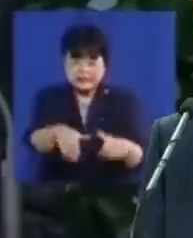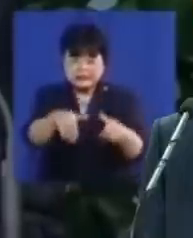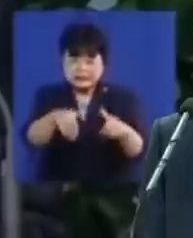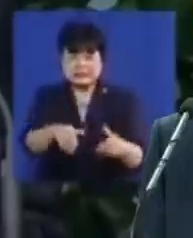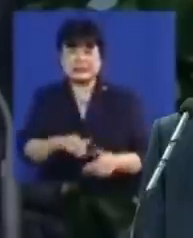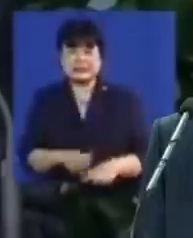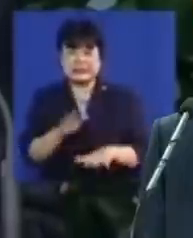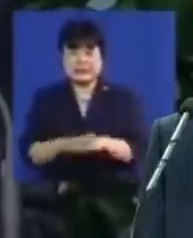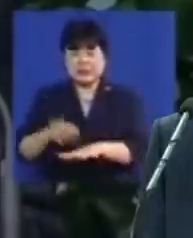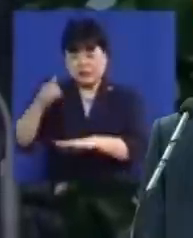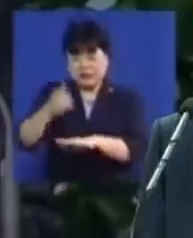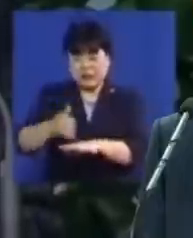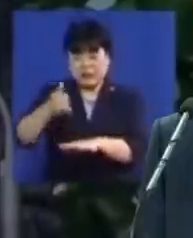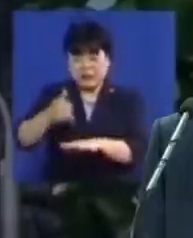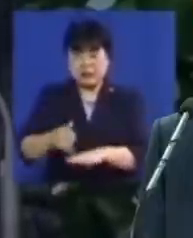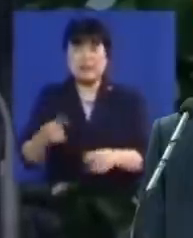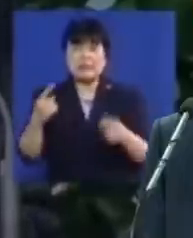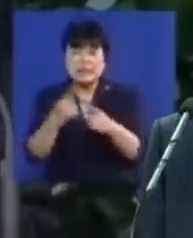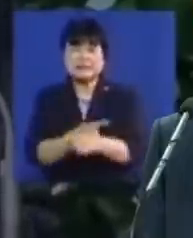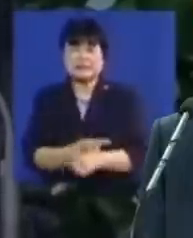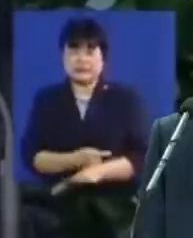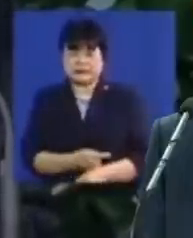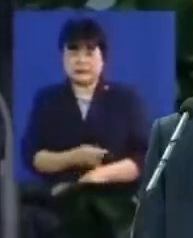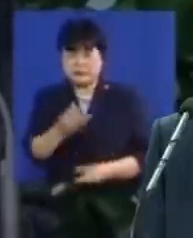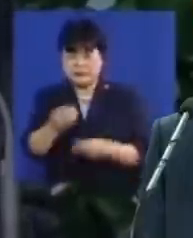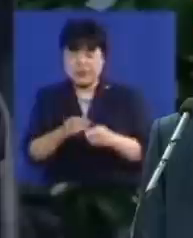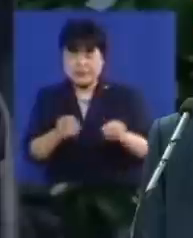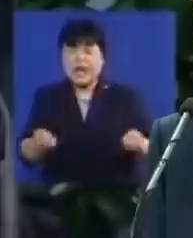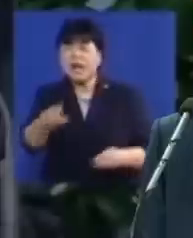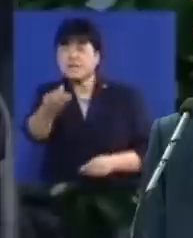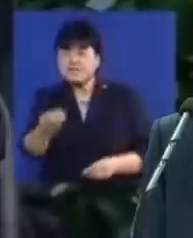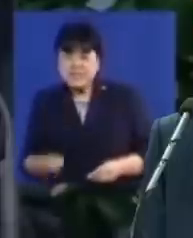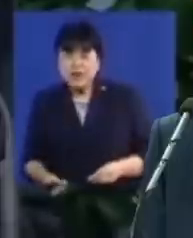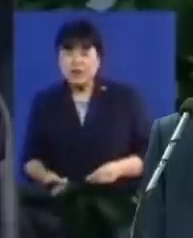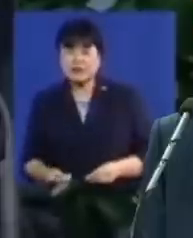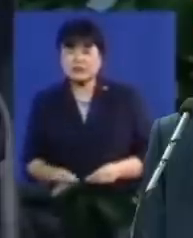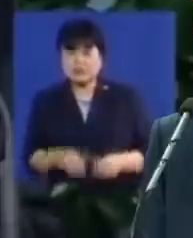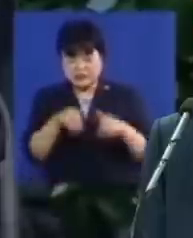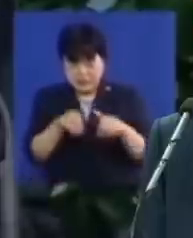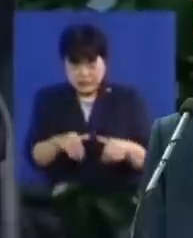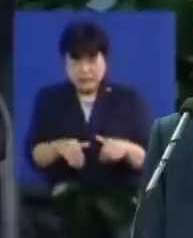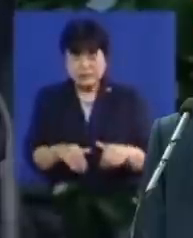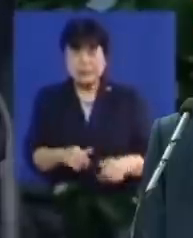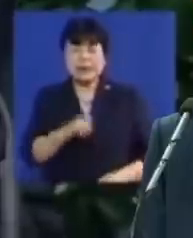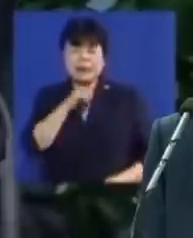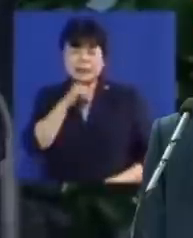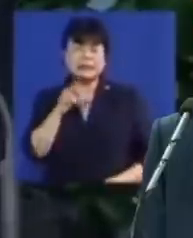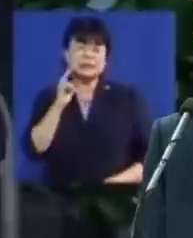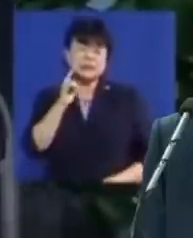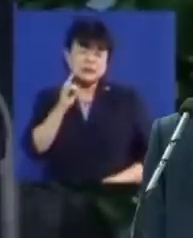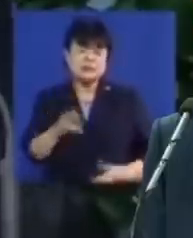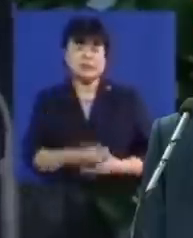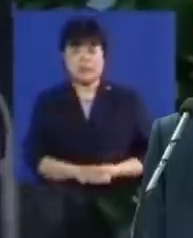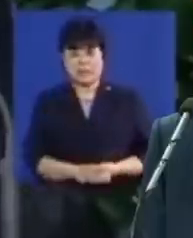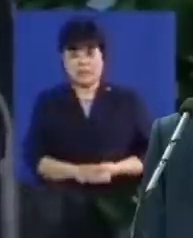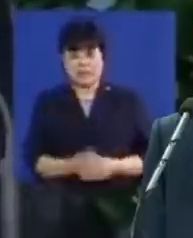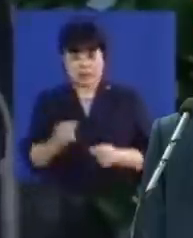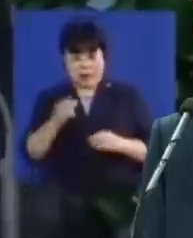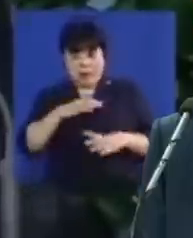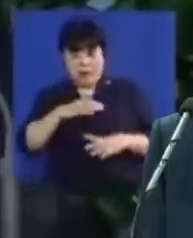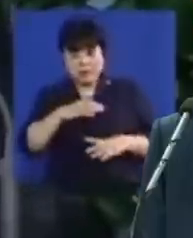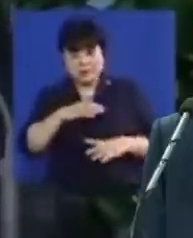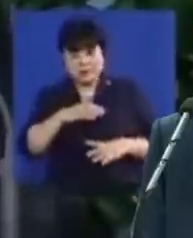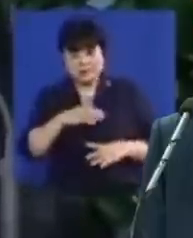그들에게 세내고 경작했기 때문에 사는 것이 말이 아니었어요. 그래서 내가